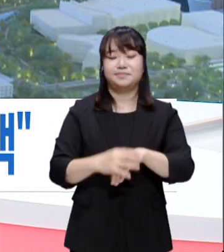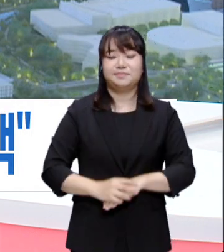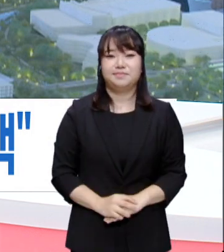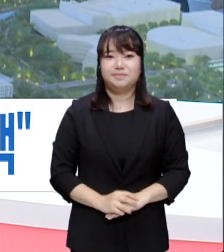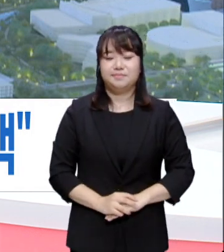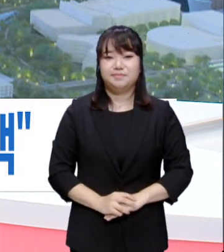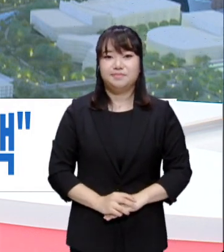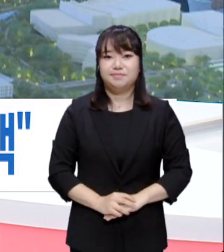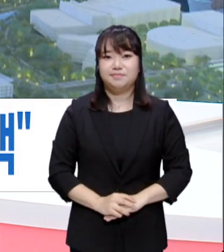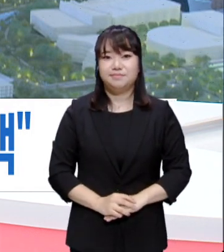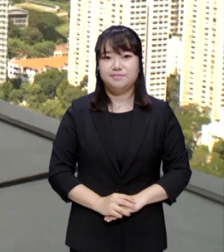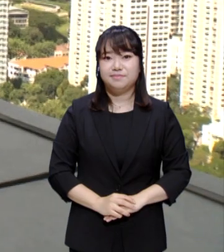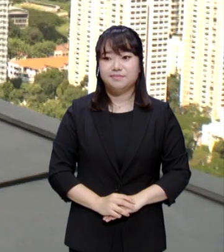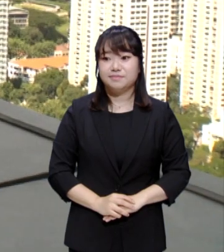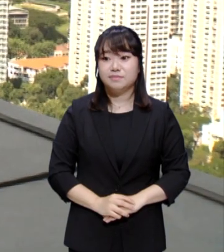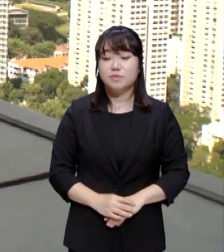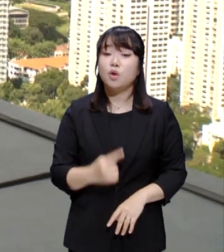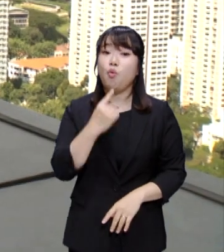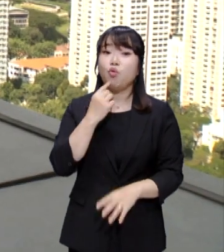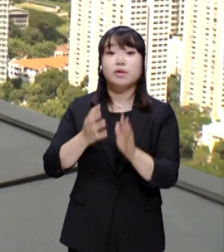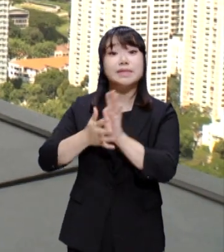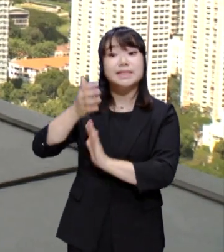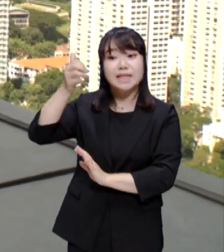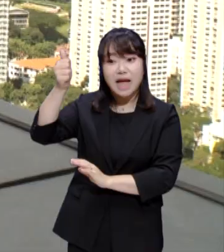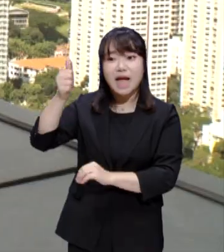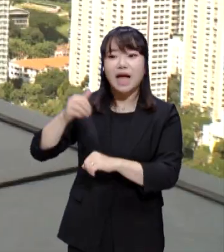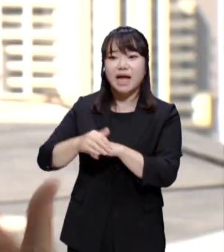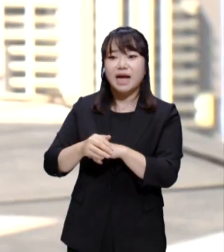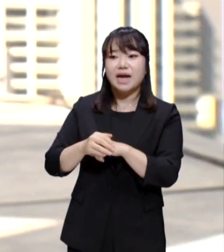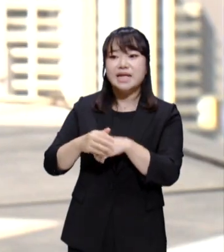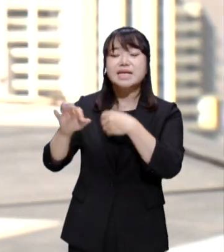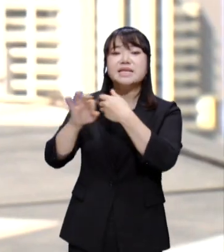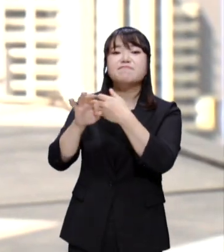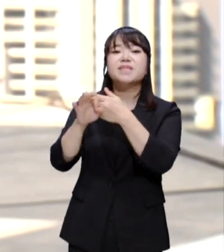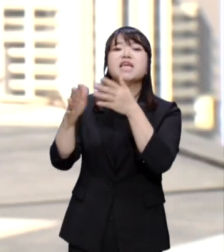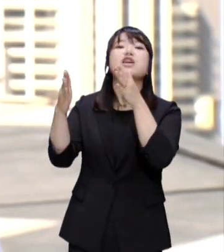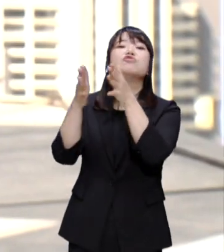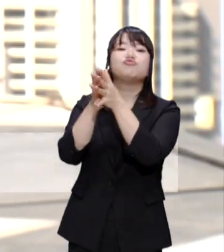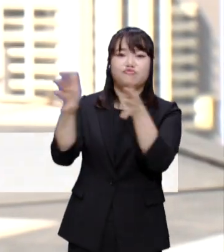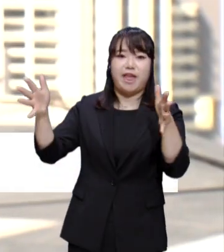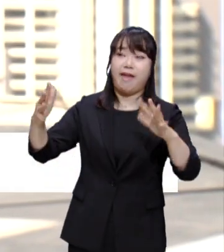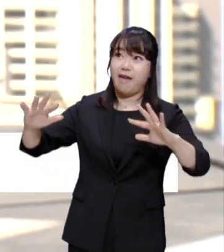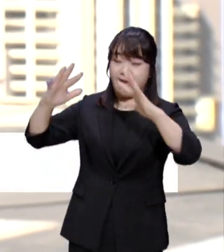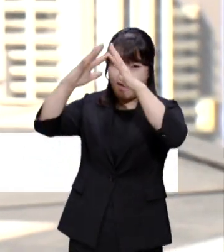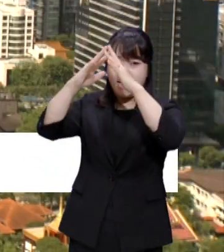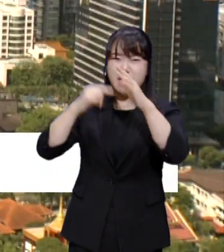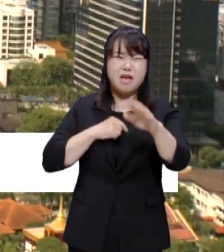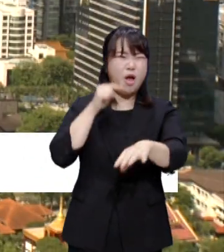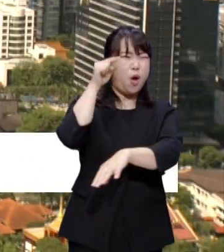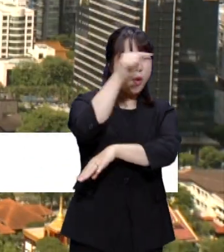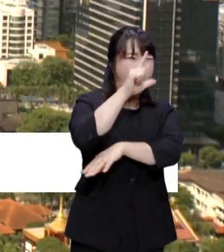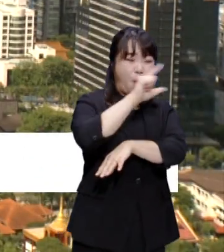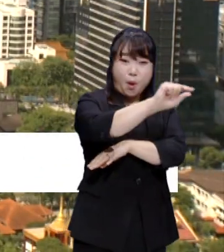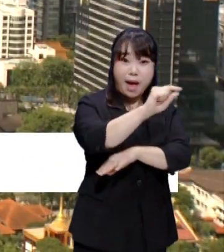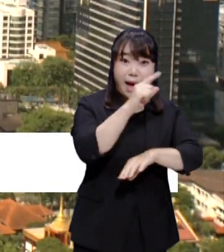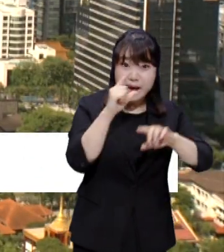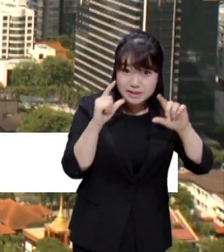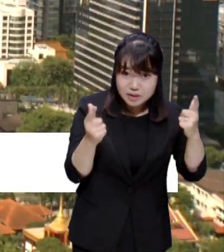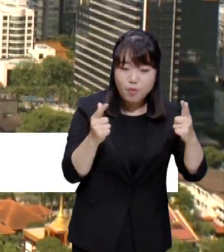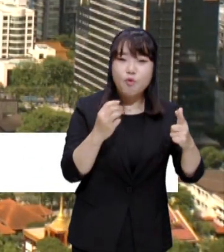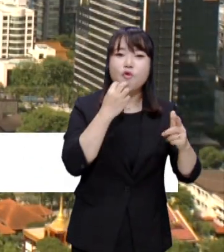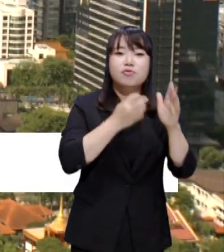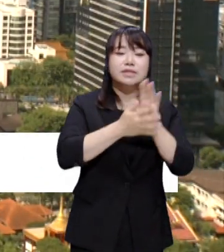취재했습니다. 오세훈 서울시장이 고품질 임대주택을 도시 외곽이 아닌 도심과 역세권에